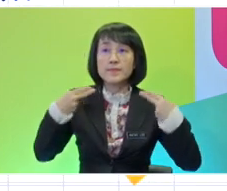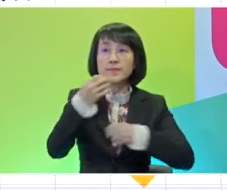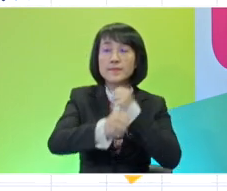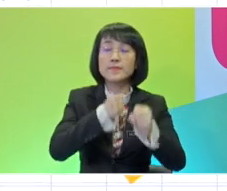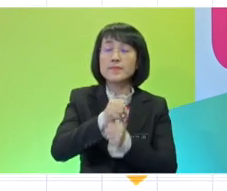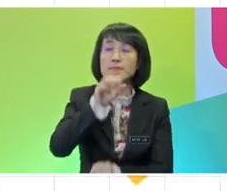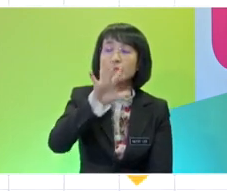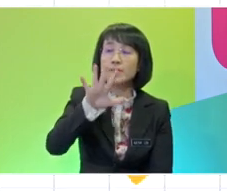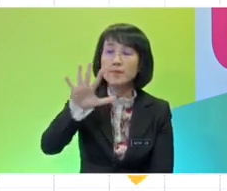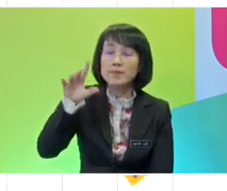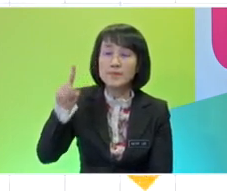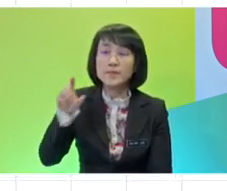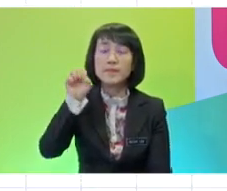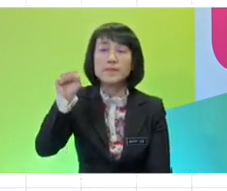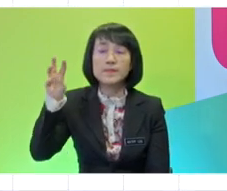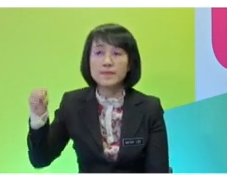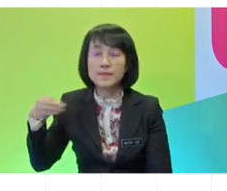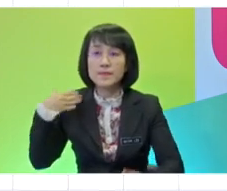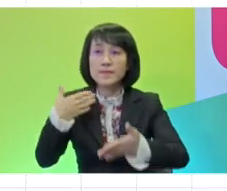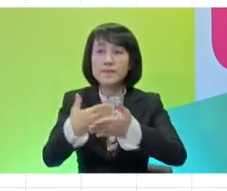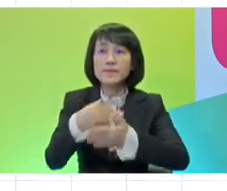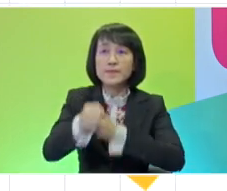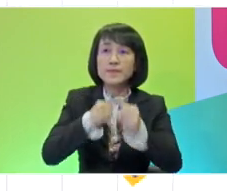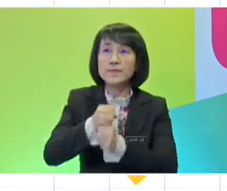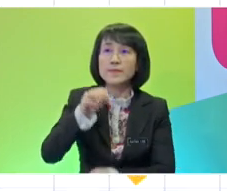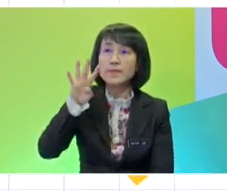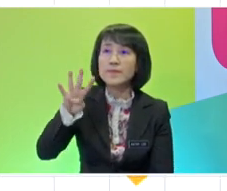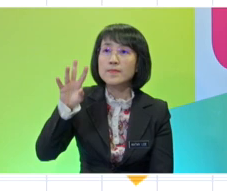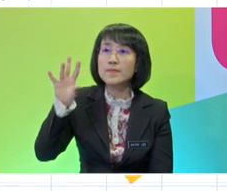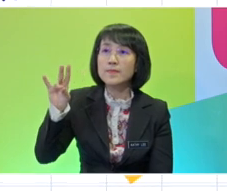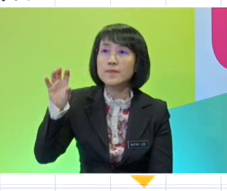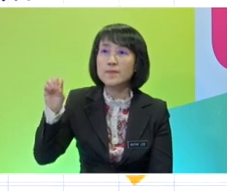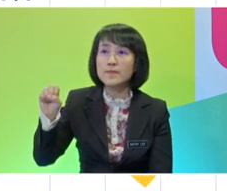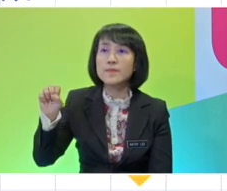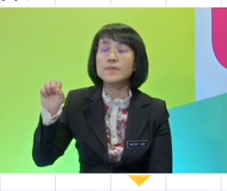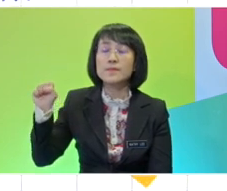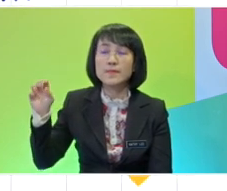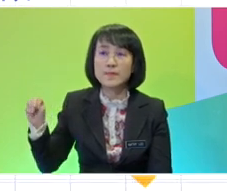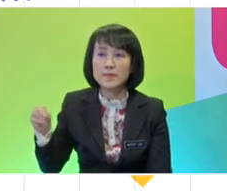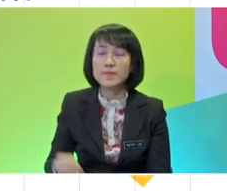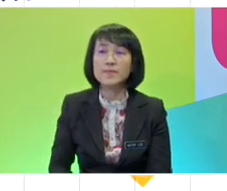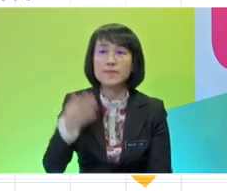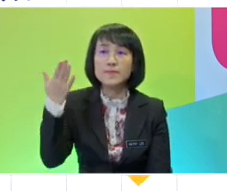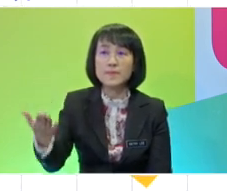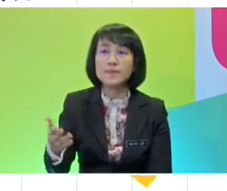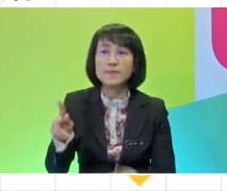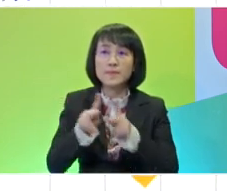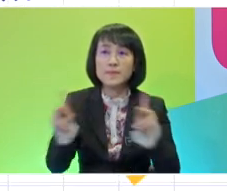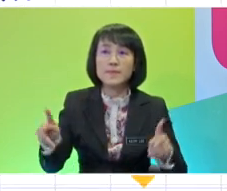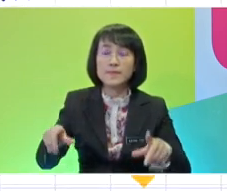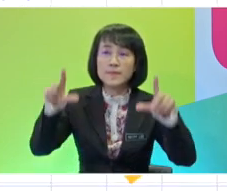551 sebelum masehi hingga tahun 479 sebelum masehi karya beliau yang paling terkenal